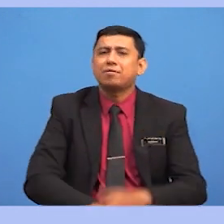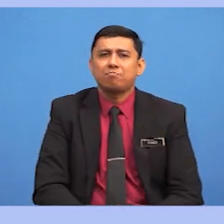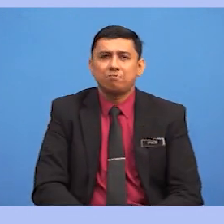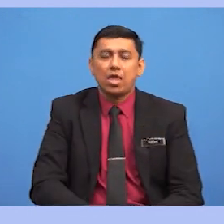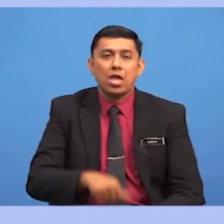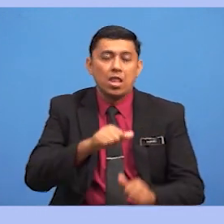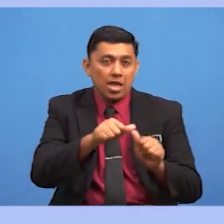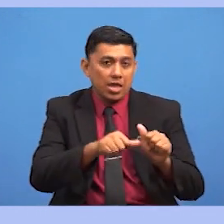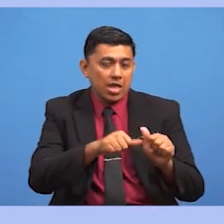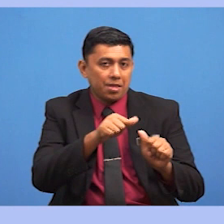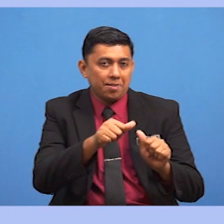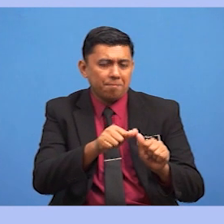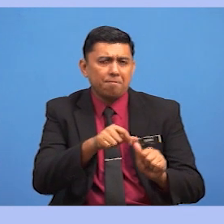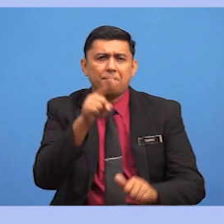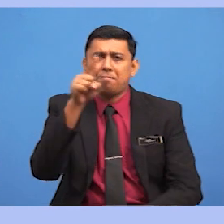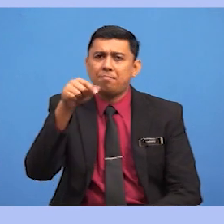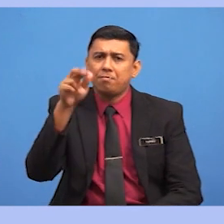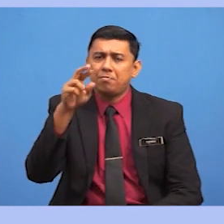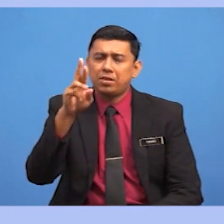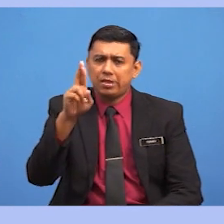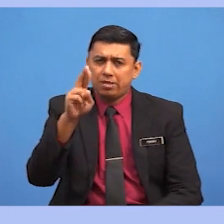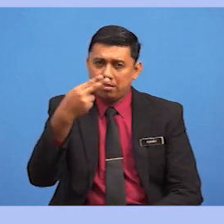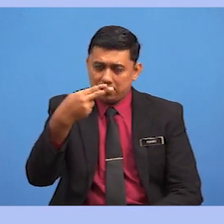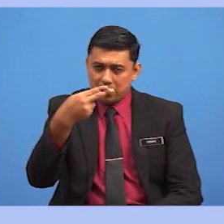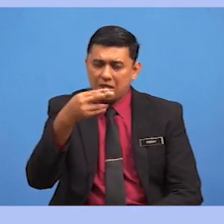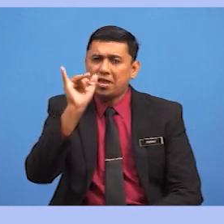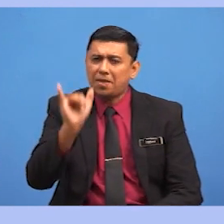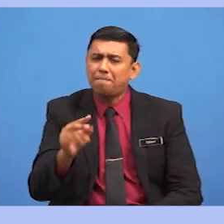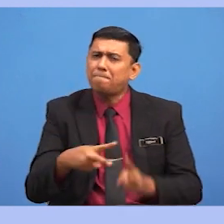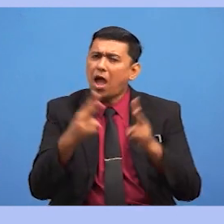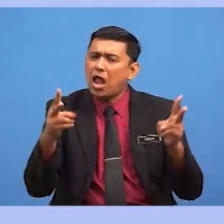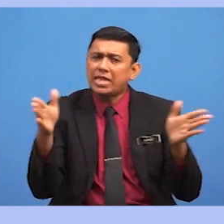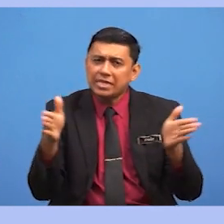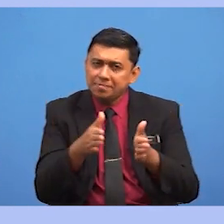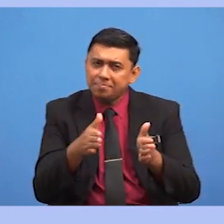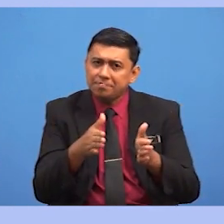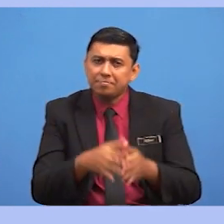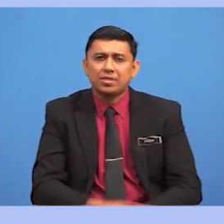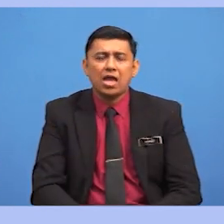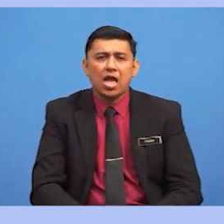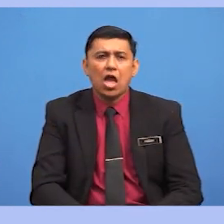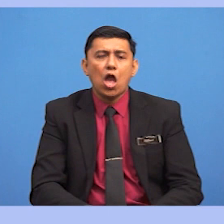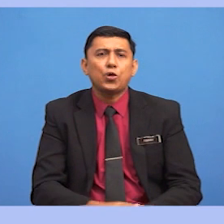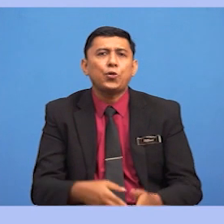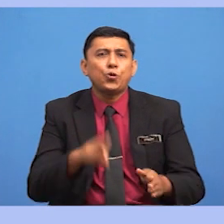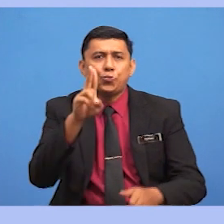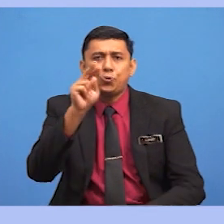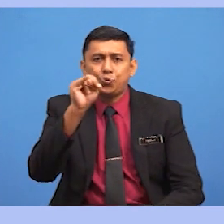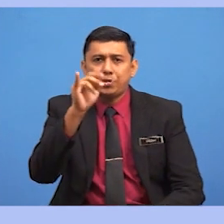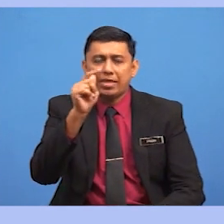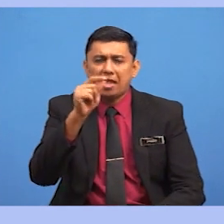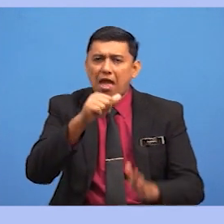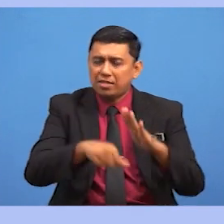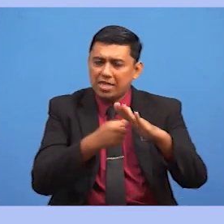Atom ialah zarah yang paling kecil dan ia adalah unit paling asas dalam sesuatu